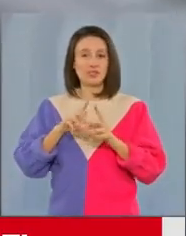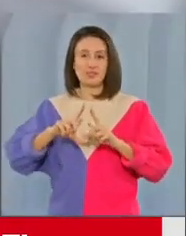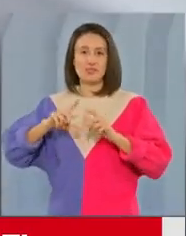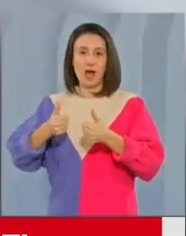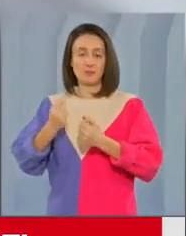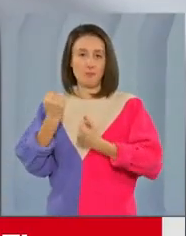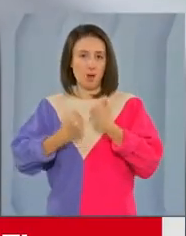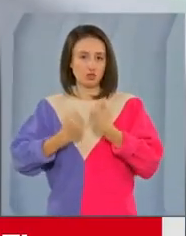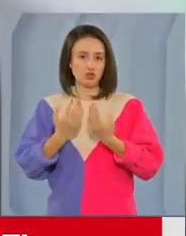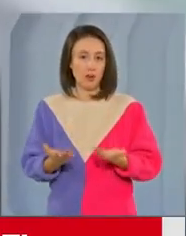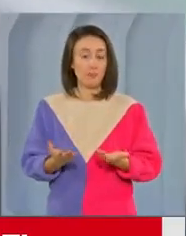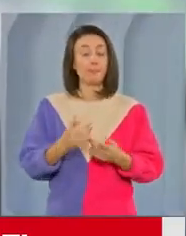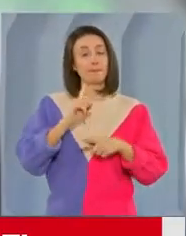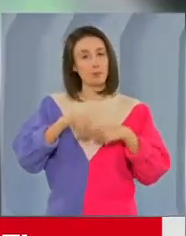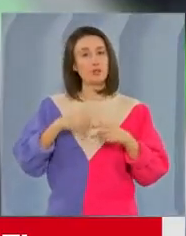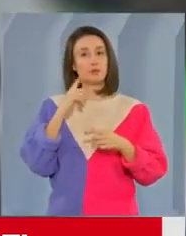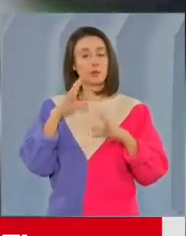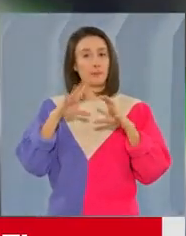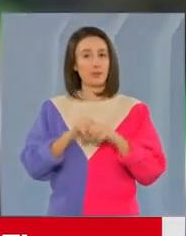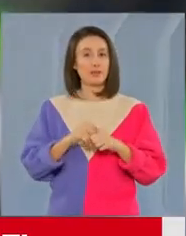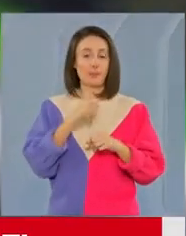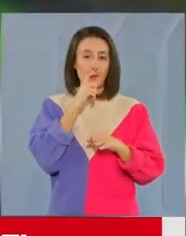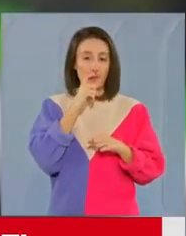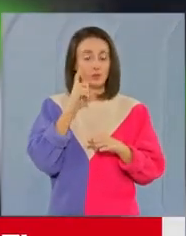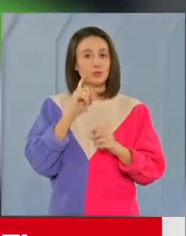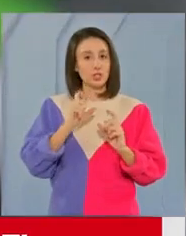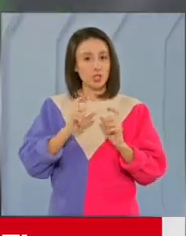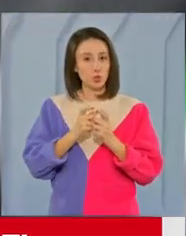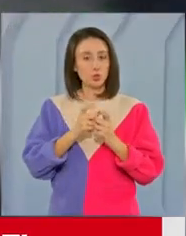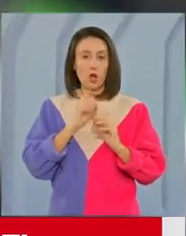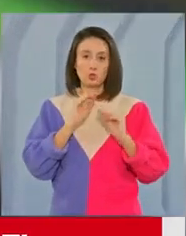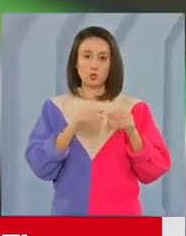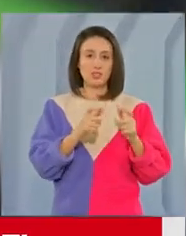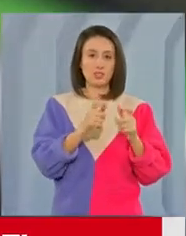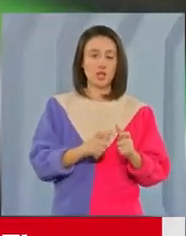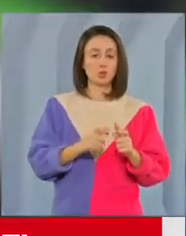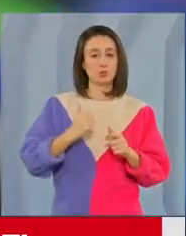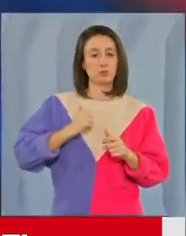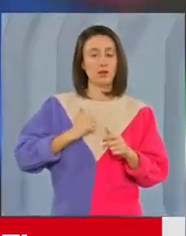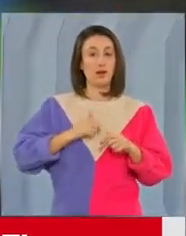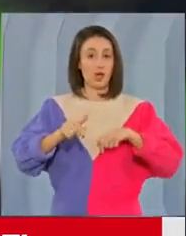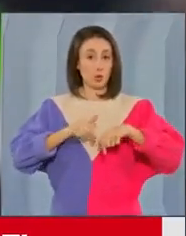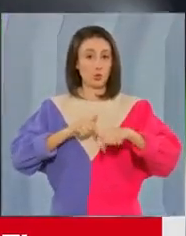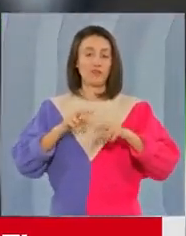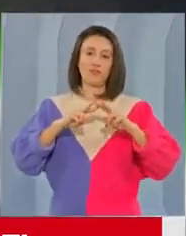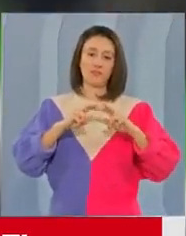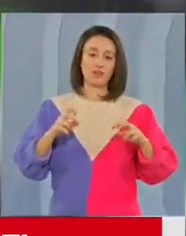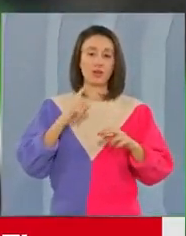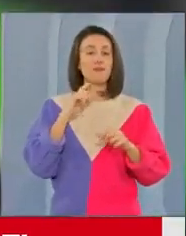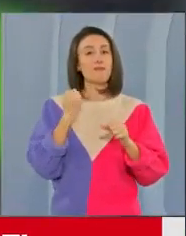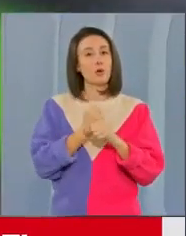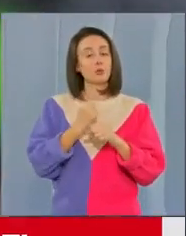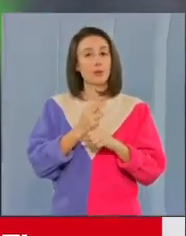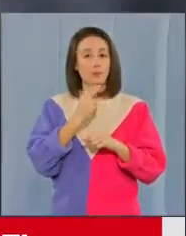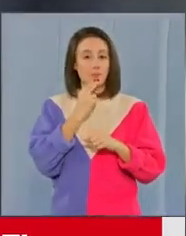pe mașina bărbatului. După ce a fost prins, individul a fost încătușat și dus la sediul brigăzii rutiere. Verificările făcute de